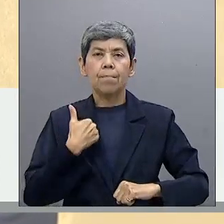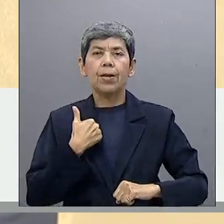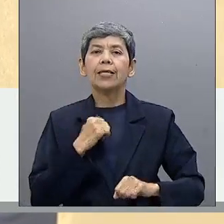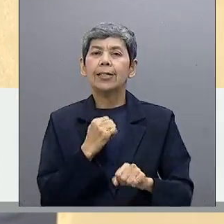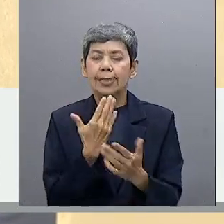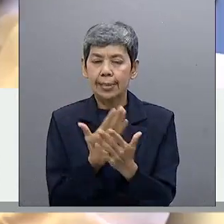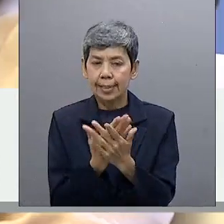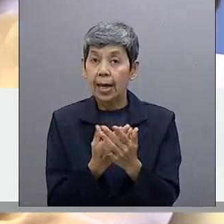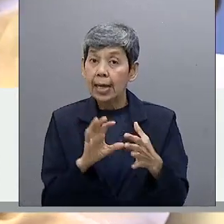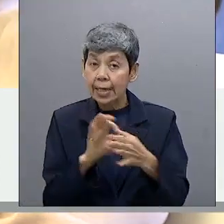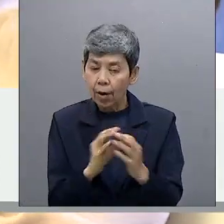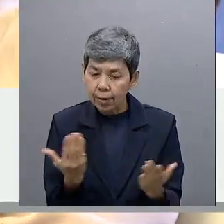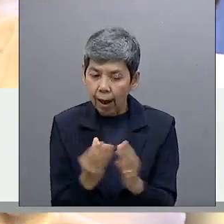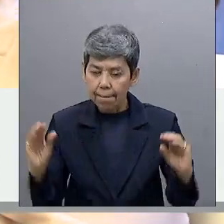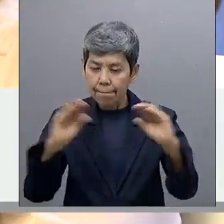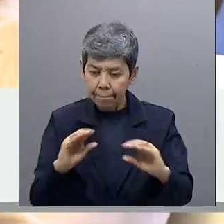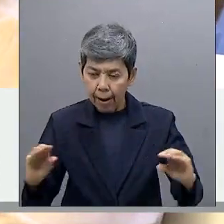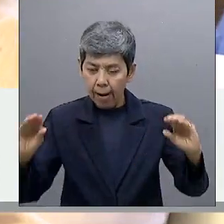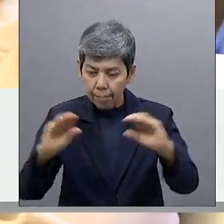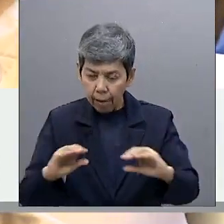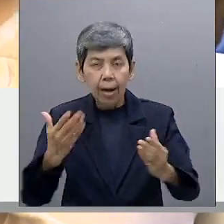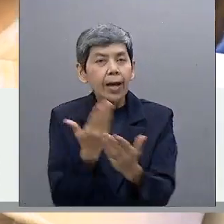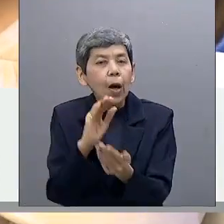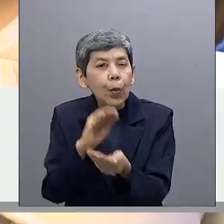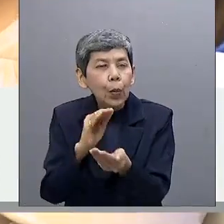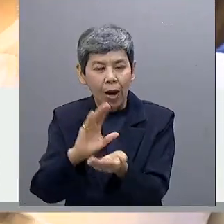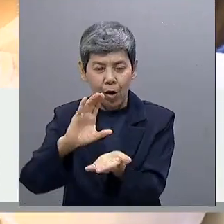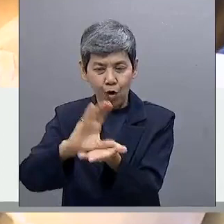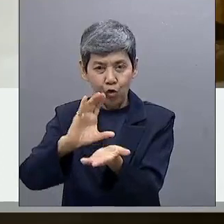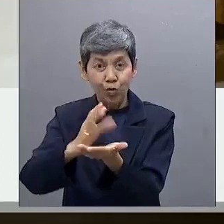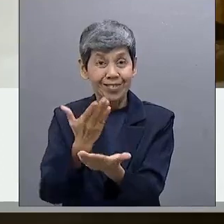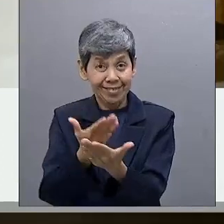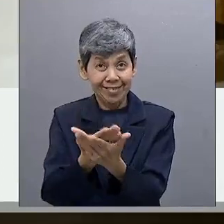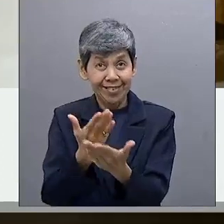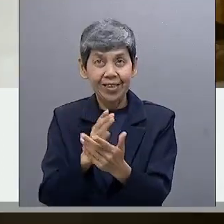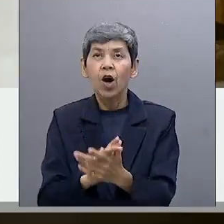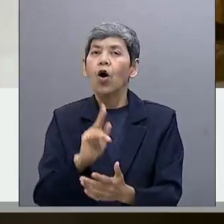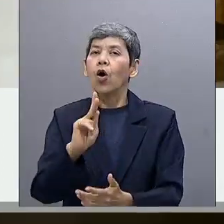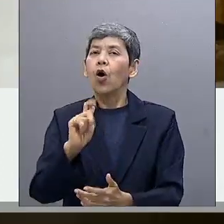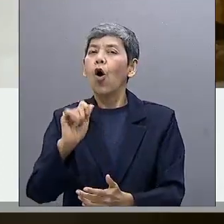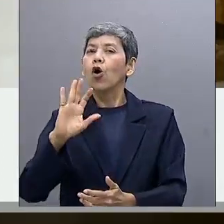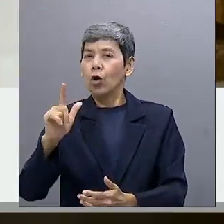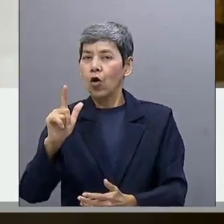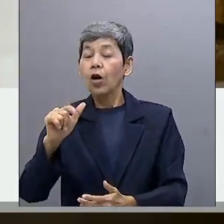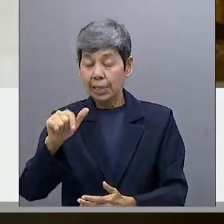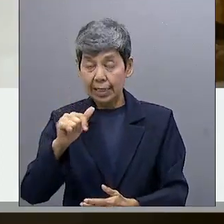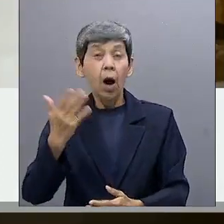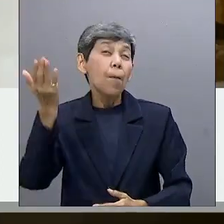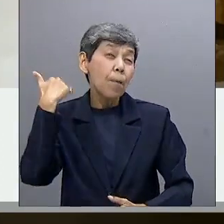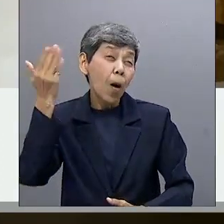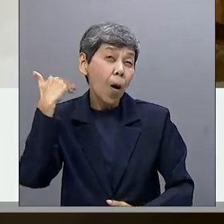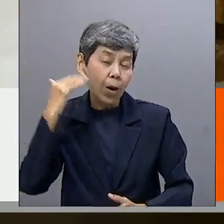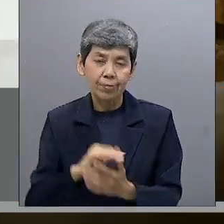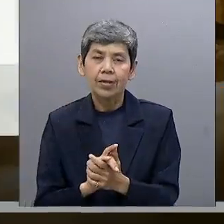เพิ่มเงินสมทบสำหรับการออมเงินผ่านกองทุนการออมแห่งชาติหรือกอชซึ่งจากเดิมเนี่ย